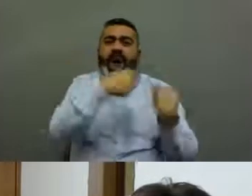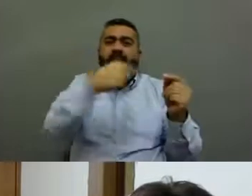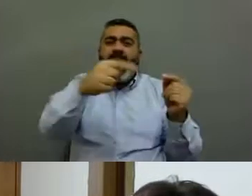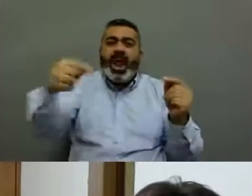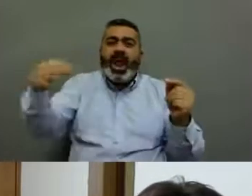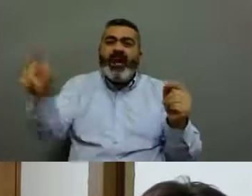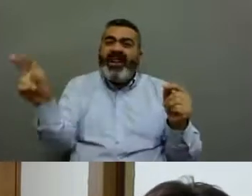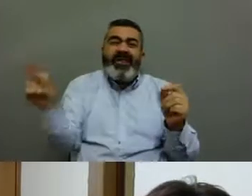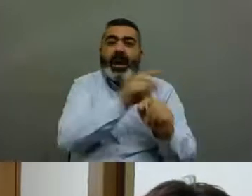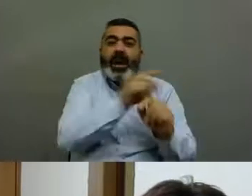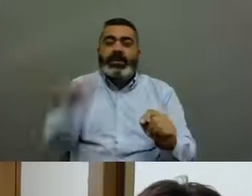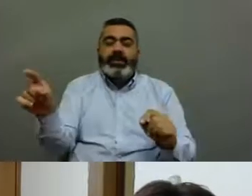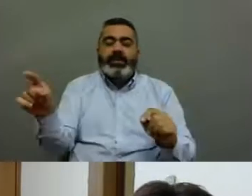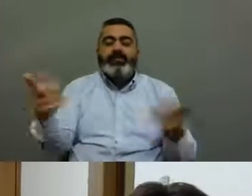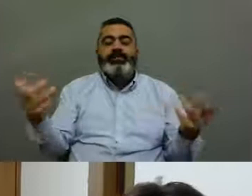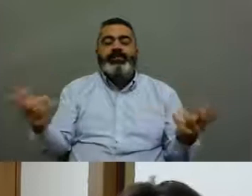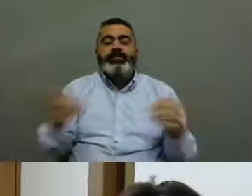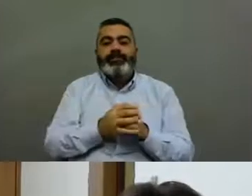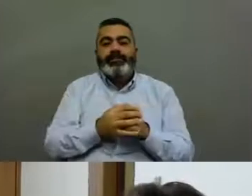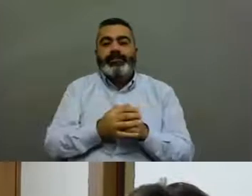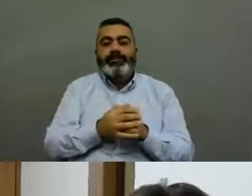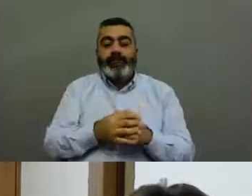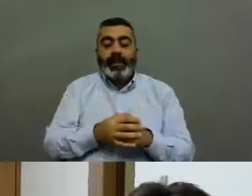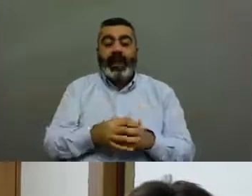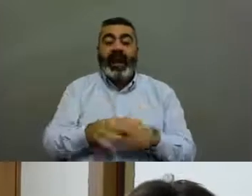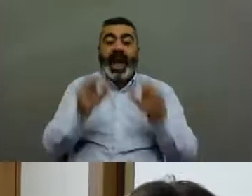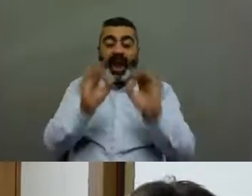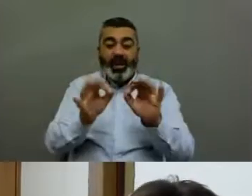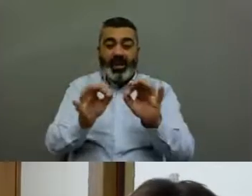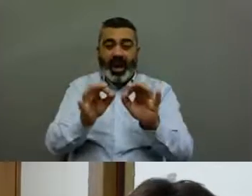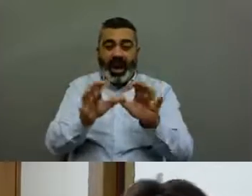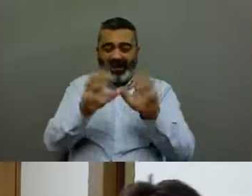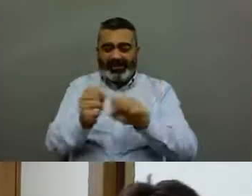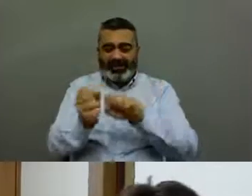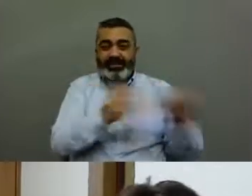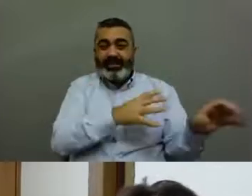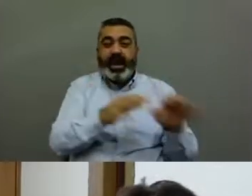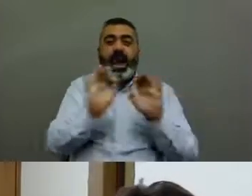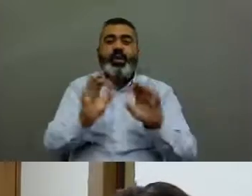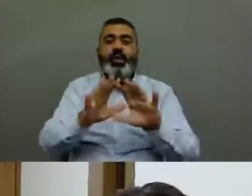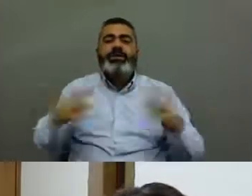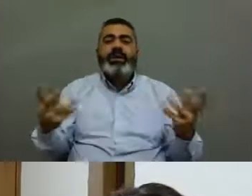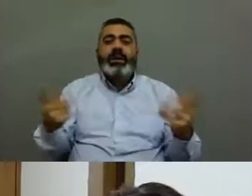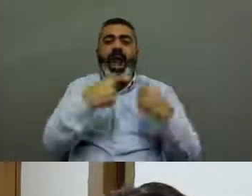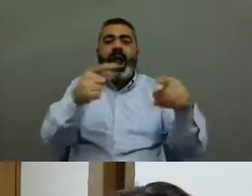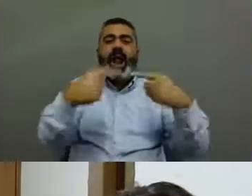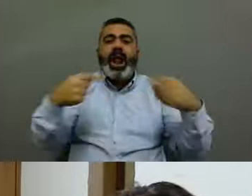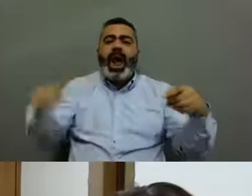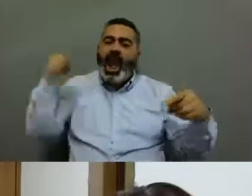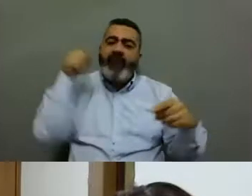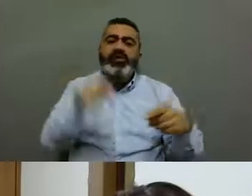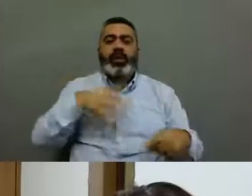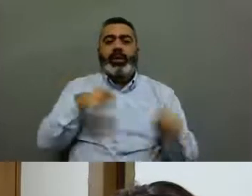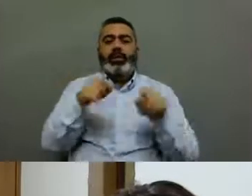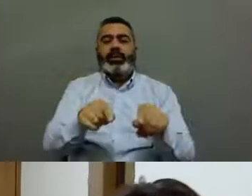ως ταυτολογία, ότι η νέα κανονικότητα είναι η ποικιλομορφία. Και